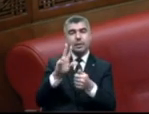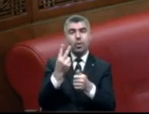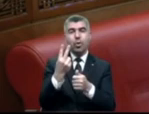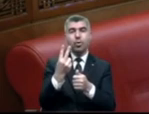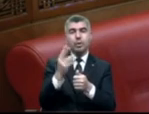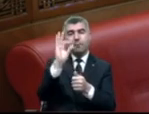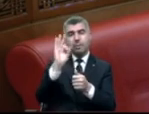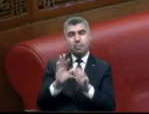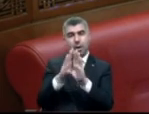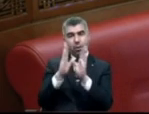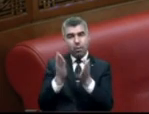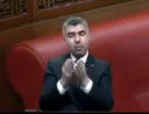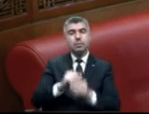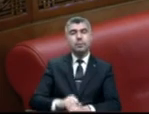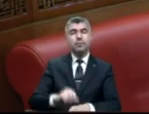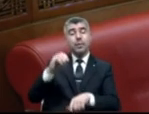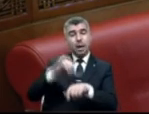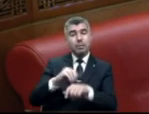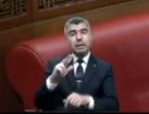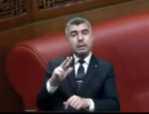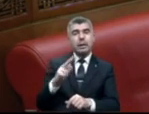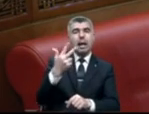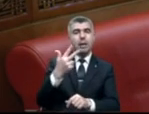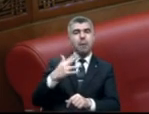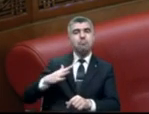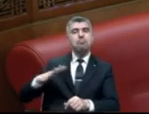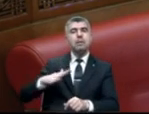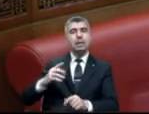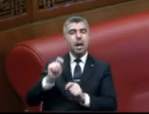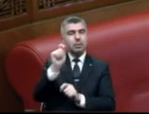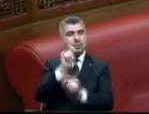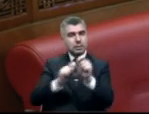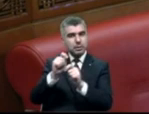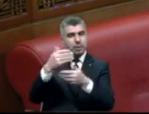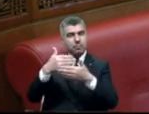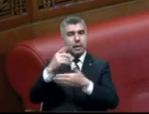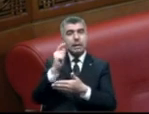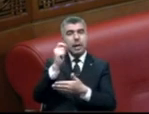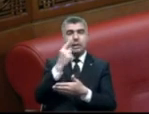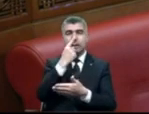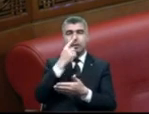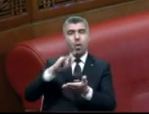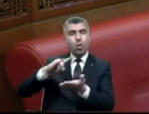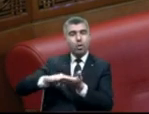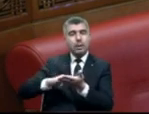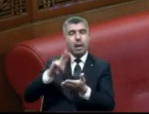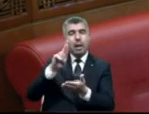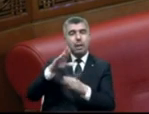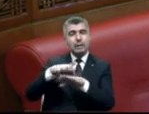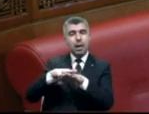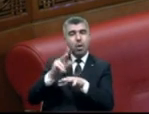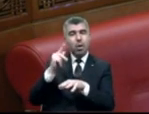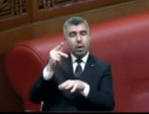التكويني الإجمالي. وفي حين ثلاث مدن في طور الانتهاء من أشغال البناء، طنجة تطوان الحسيمة، الرباط سهل